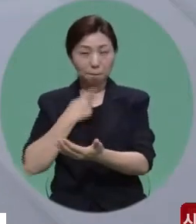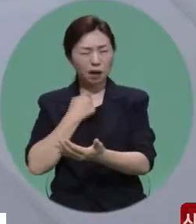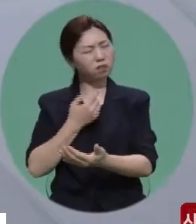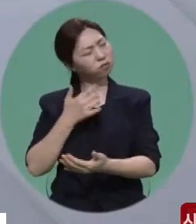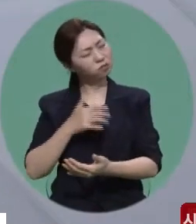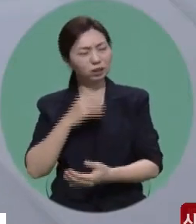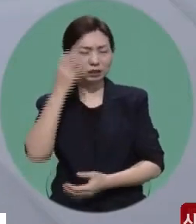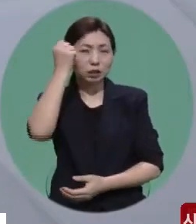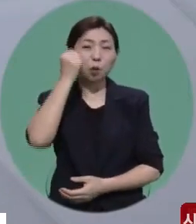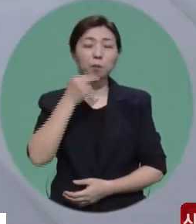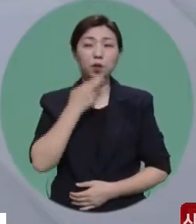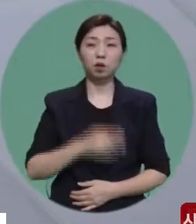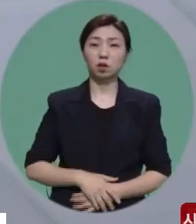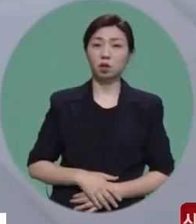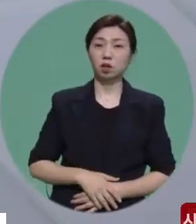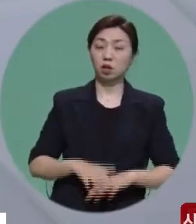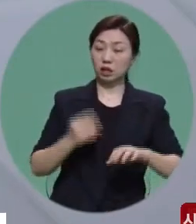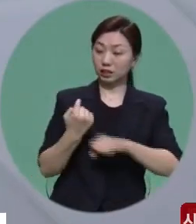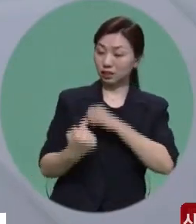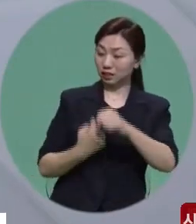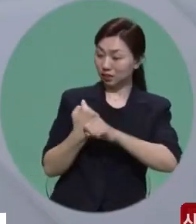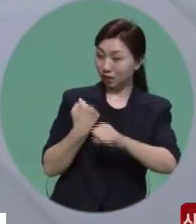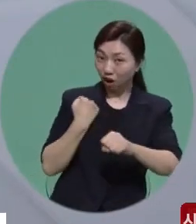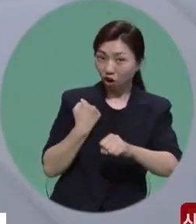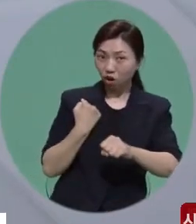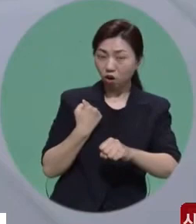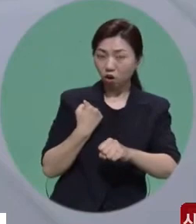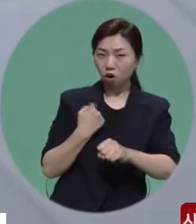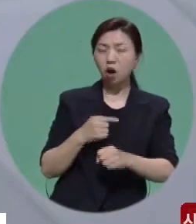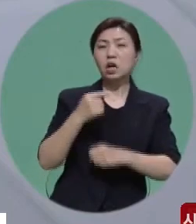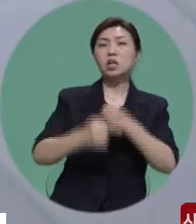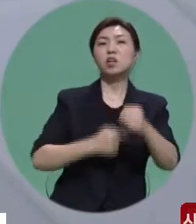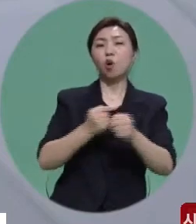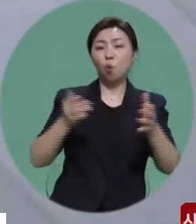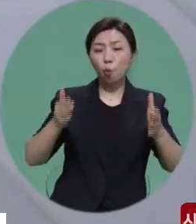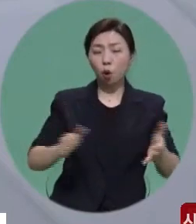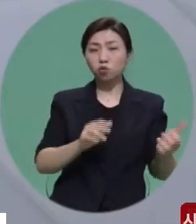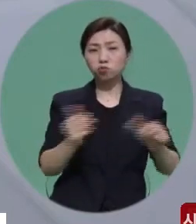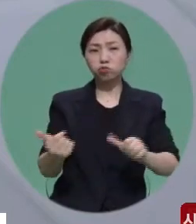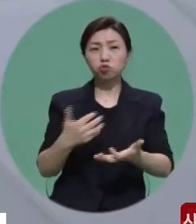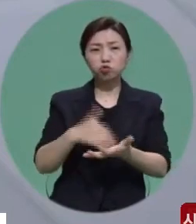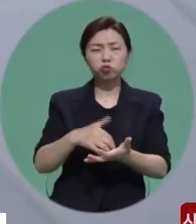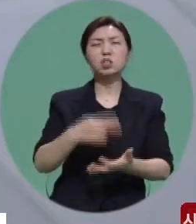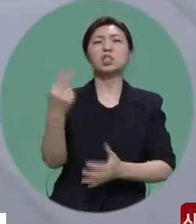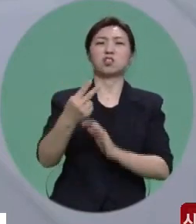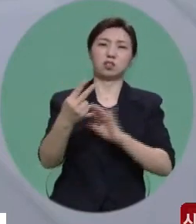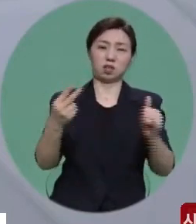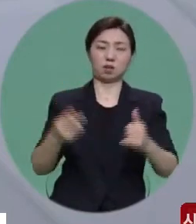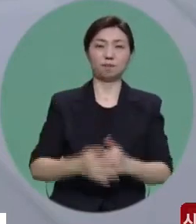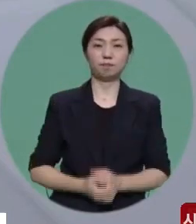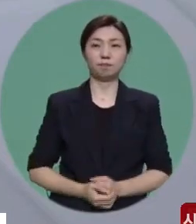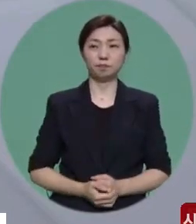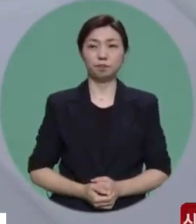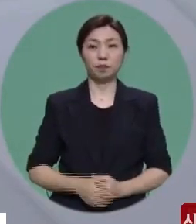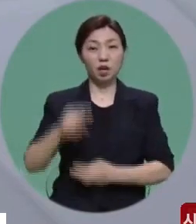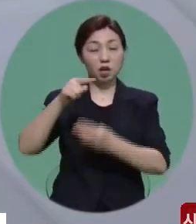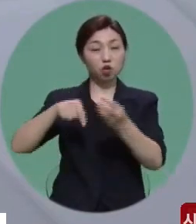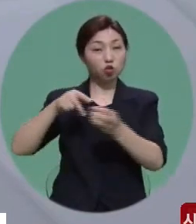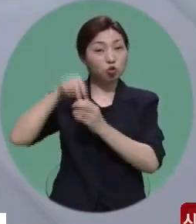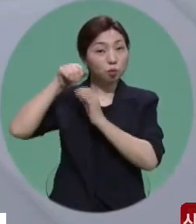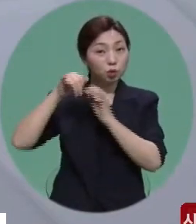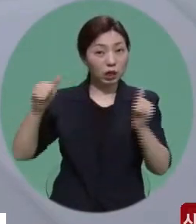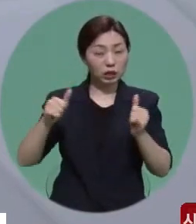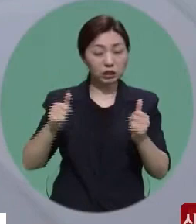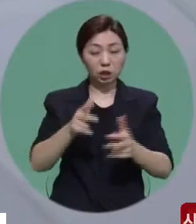명 저 돌아가셨거든요. 그런데 이제 우리 윤 후보님은 그 이제 현장에 가셔서 뭐